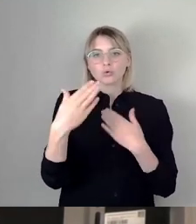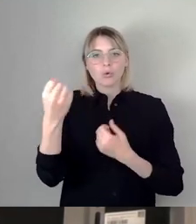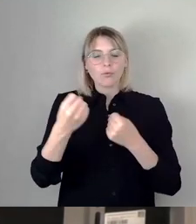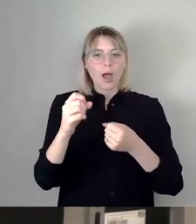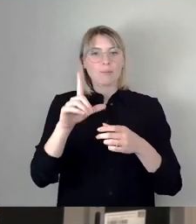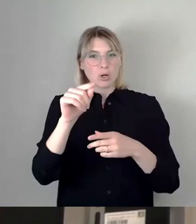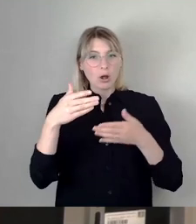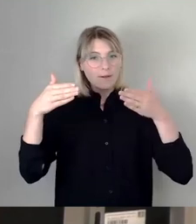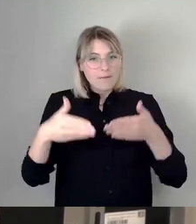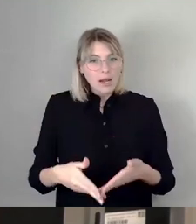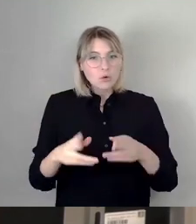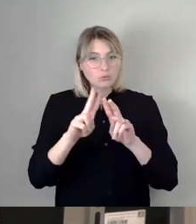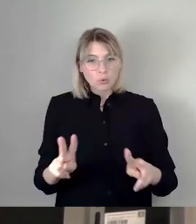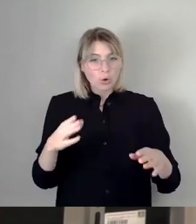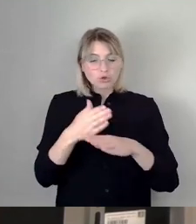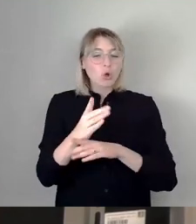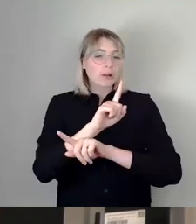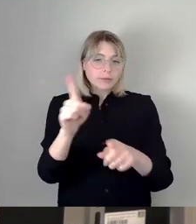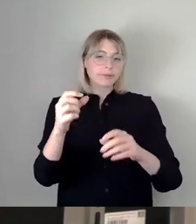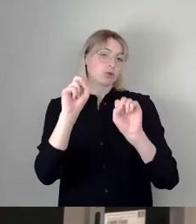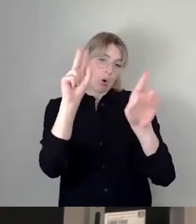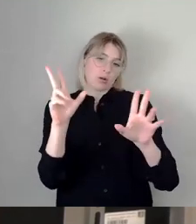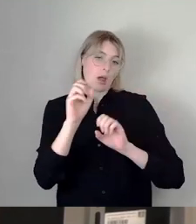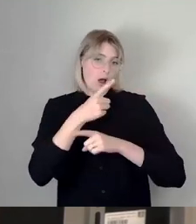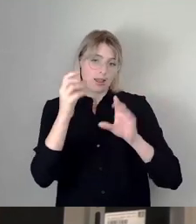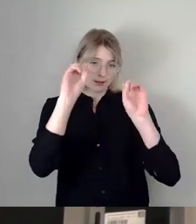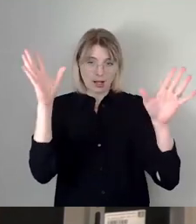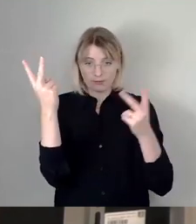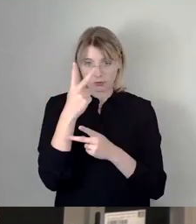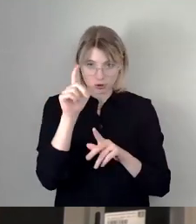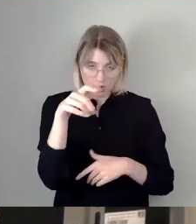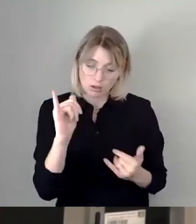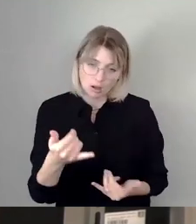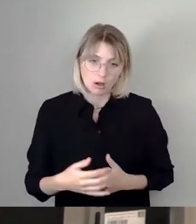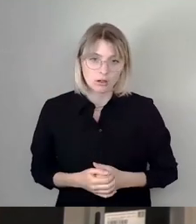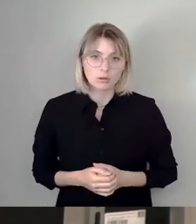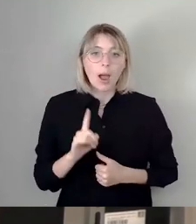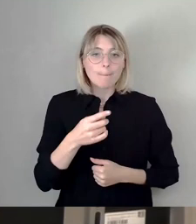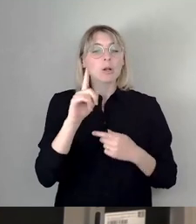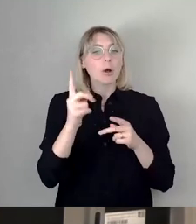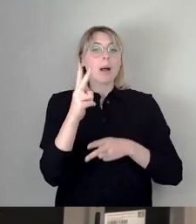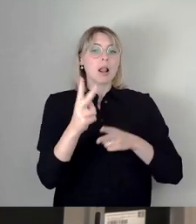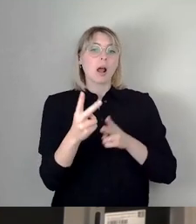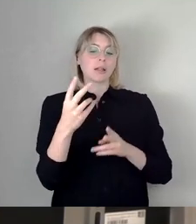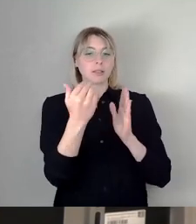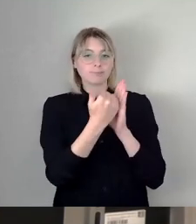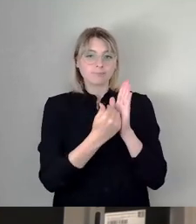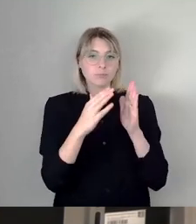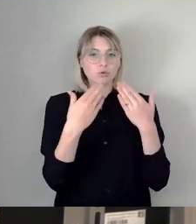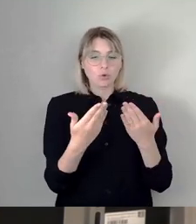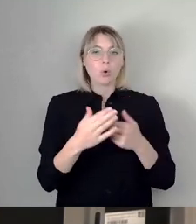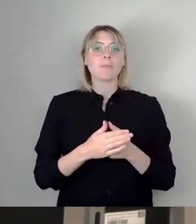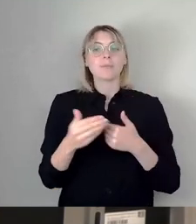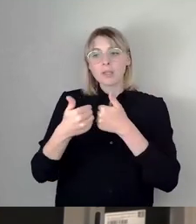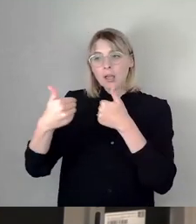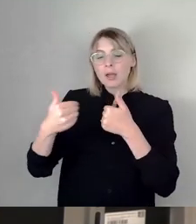nicht. So, jetzt noch einmal zum Rechtlichen. Es ist eine Abwägungsformel, die 30-Meter-Grenze im